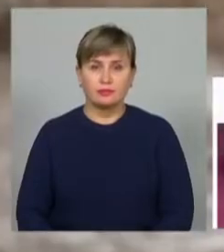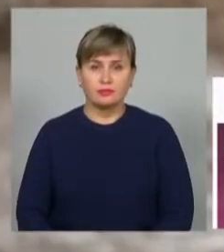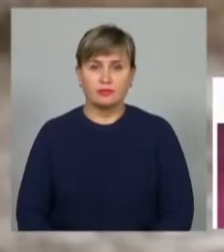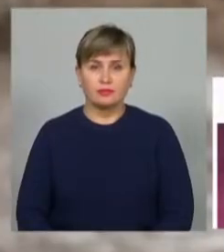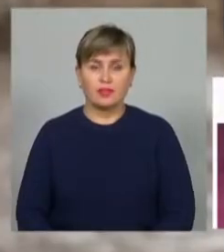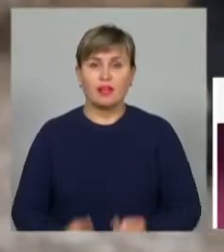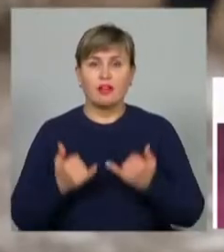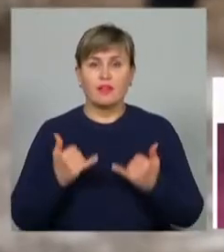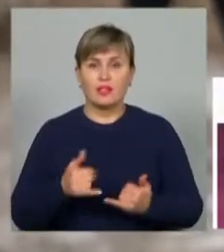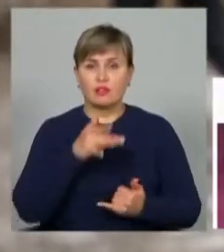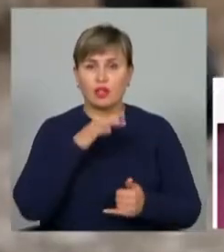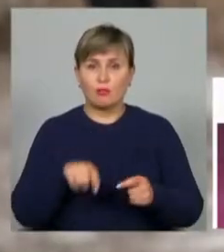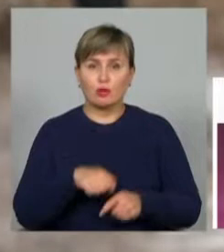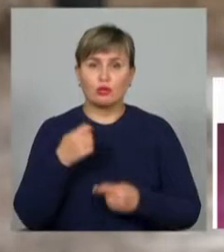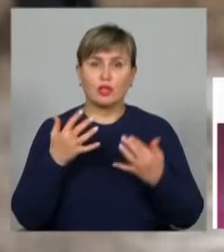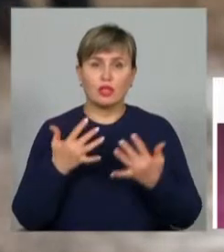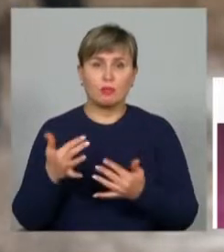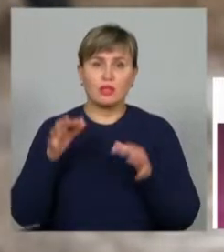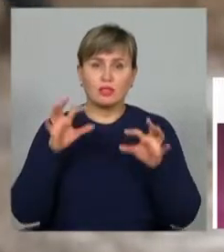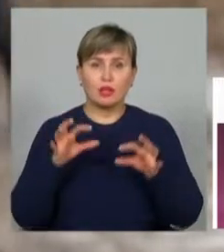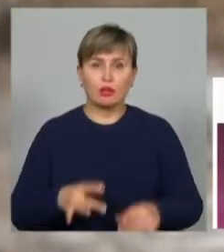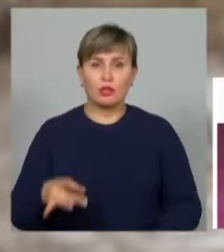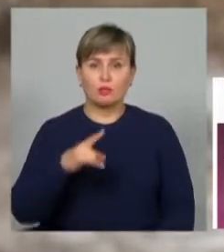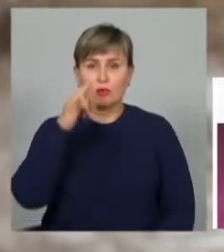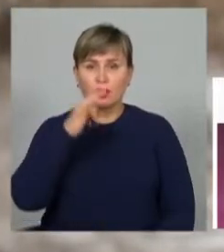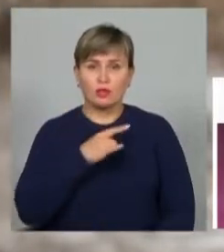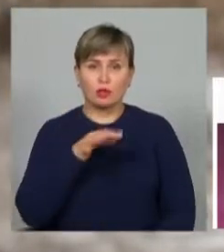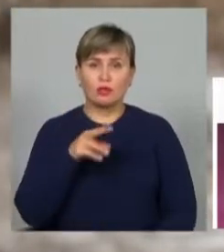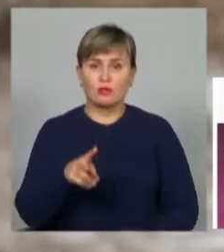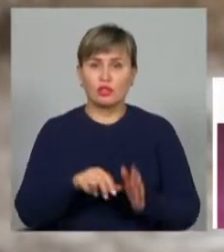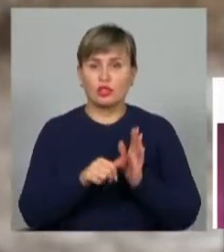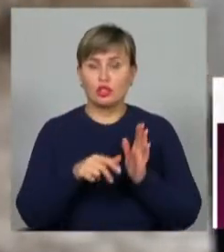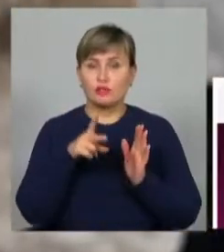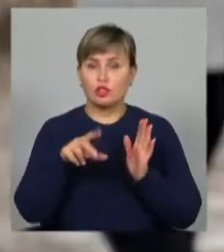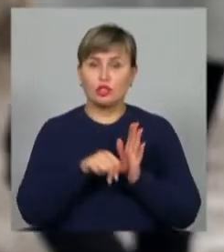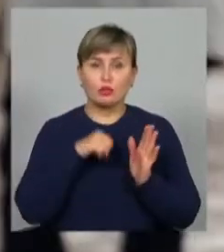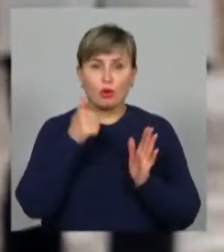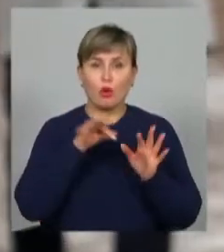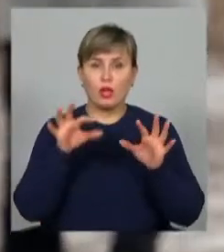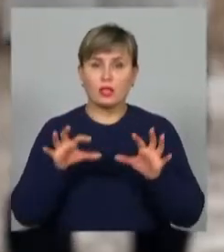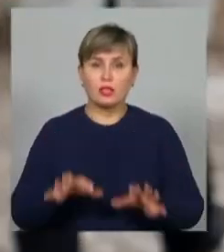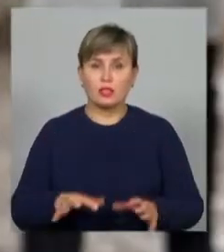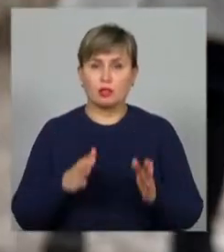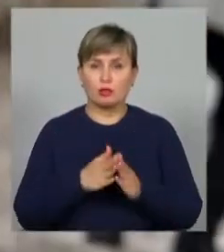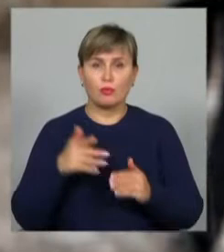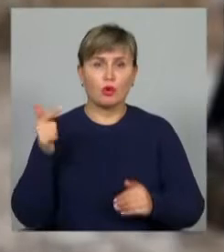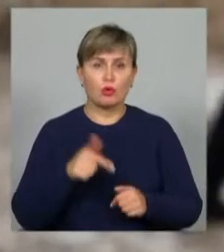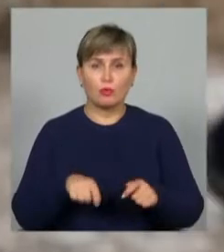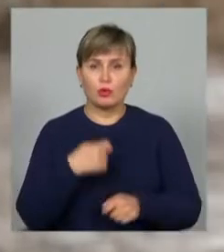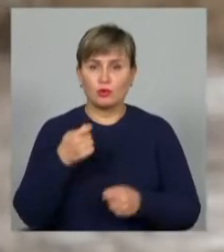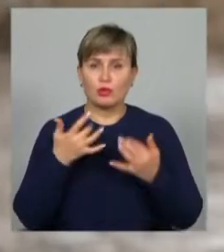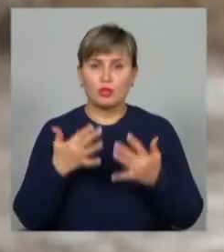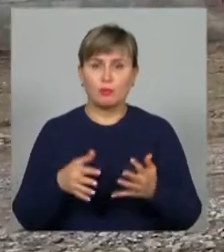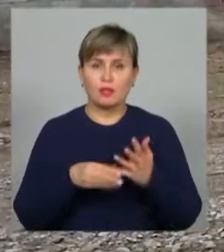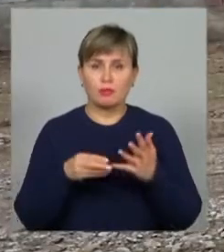В настоящее время нарушаются требования закона Республики Казахстан от 2006 года о легализации имущества. Грубо нарушены требования